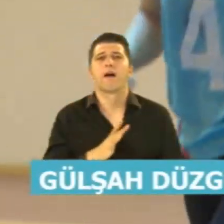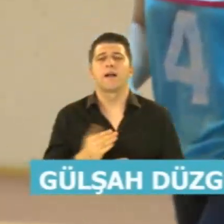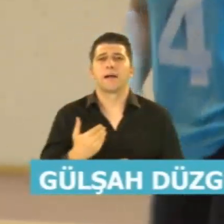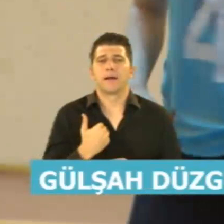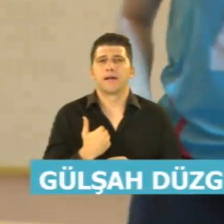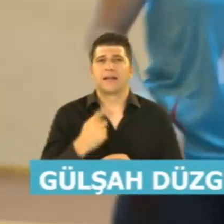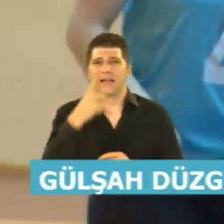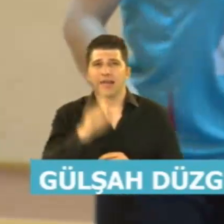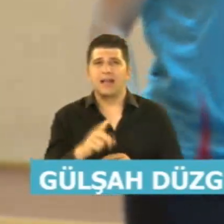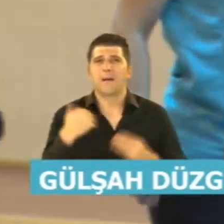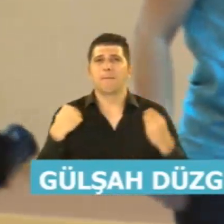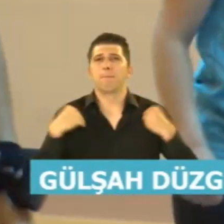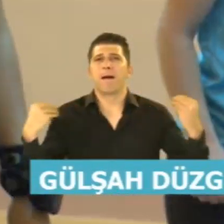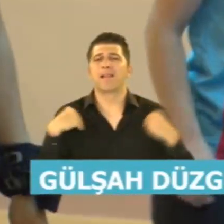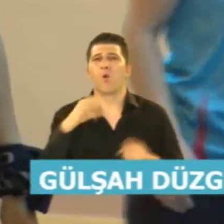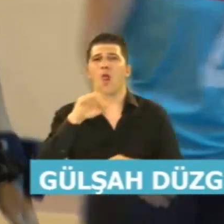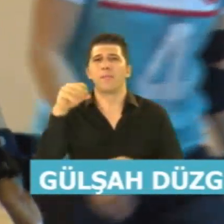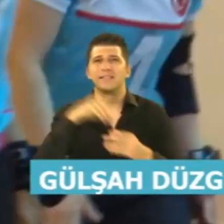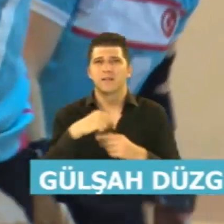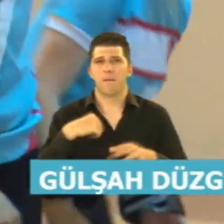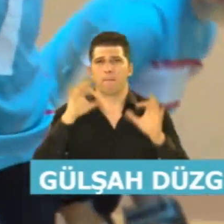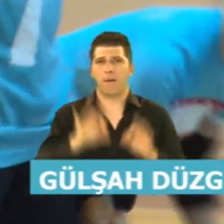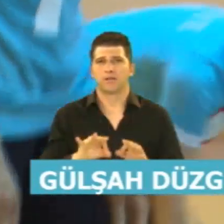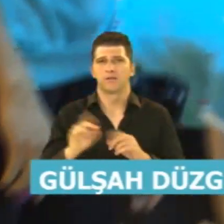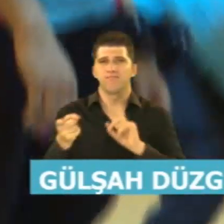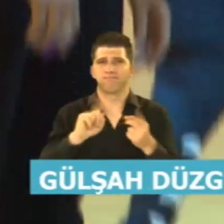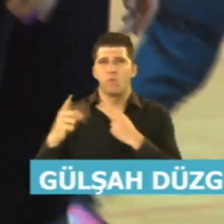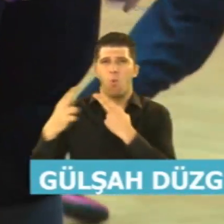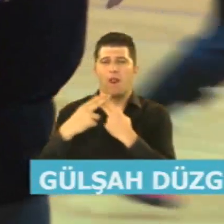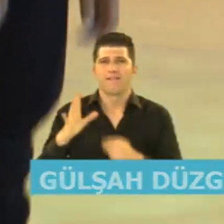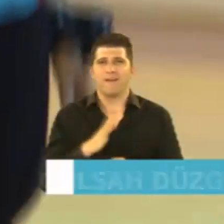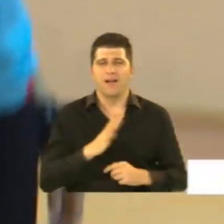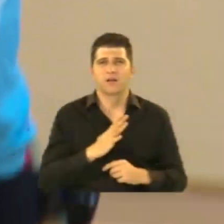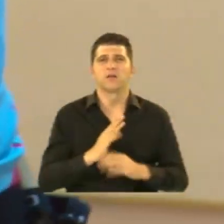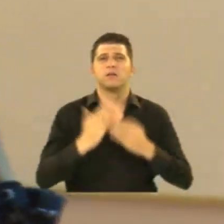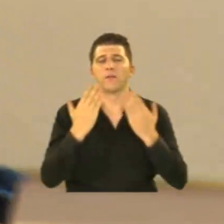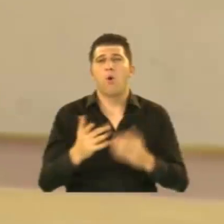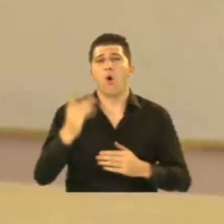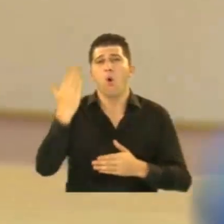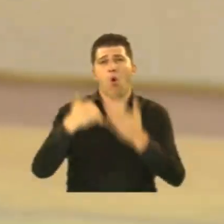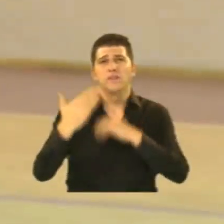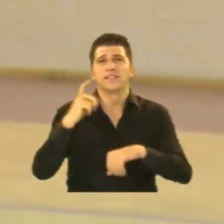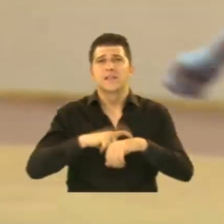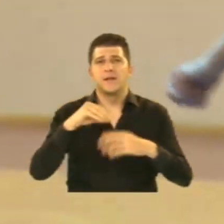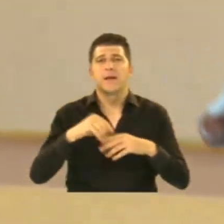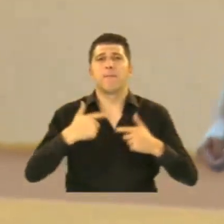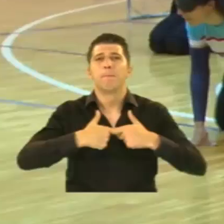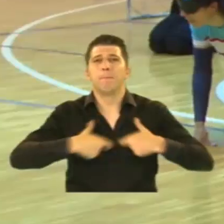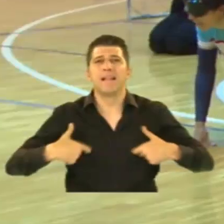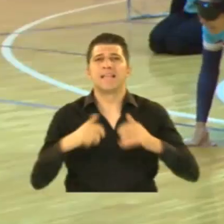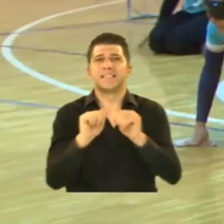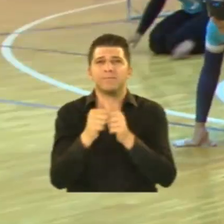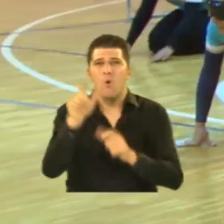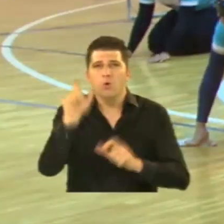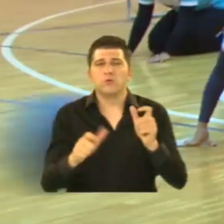Biz ilk beden eğitimi öğretmenimiz bizi başlatmıştı golbole. Tabii o zamanlar hani